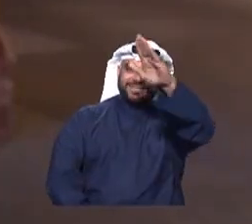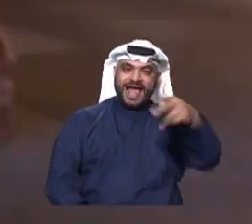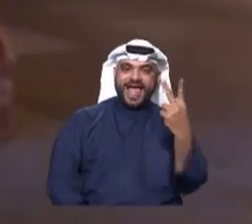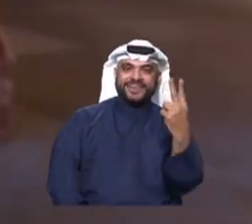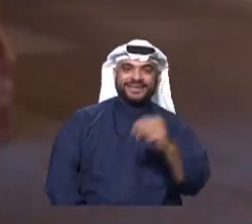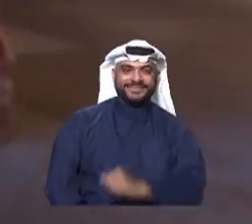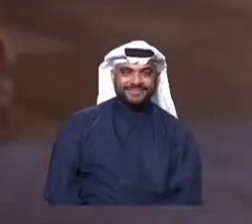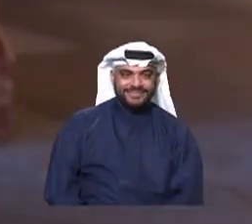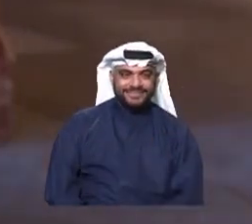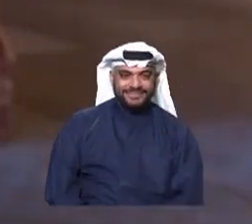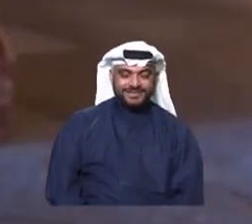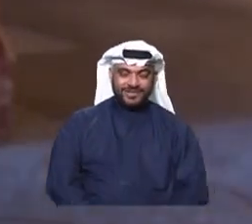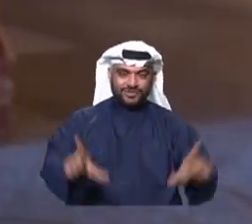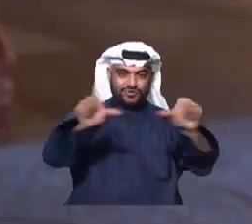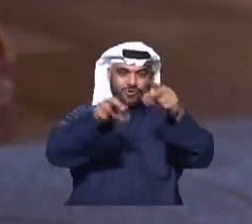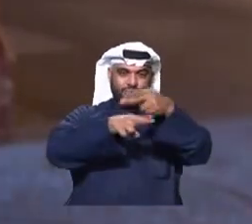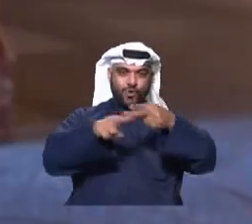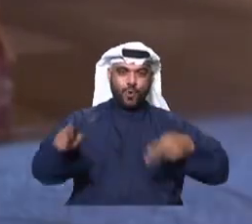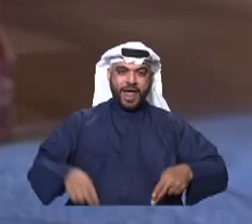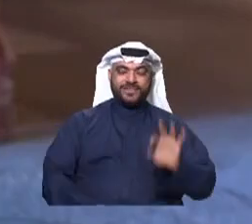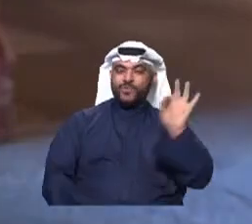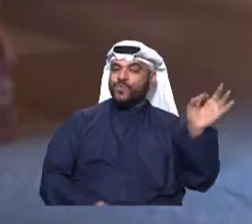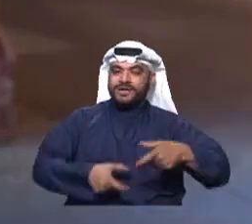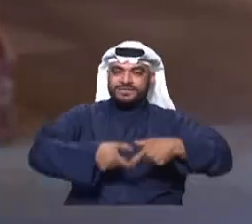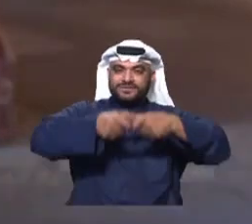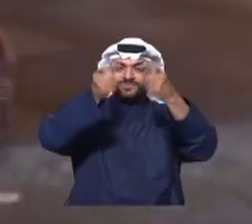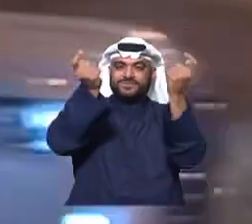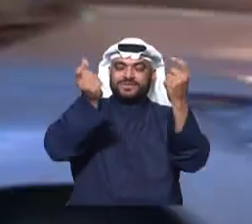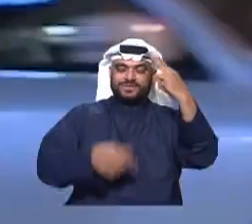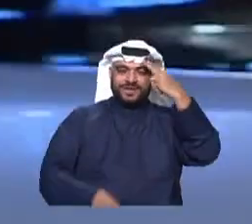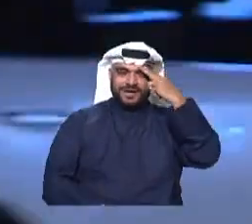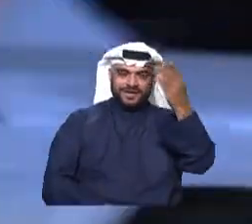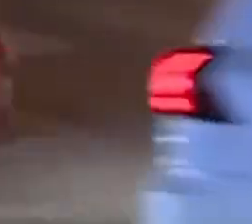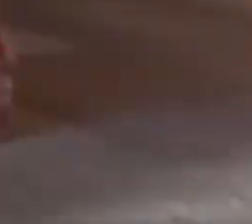عام. إسماعيل نوفل، تلفزيون دولة الكويت، الرياض.